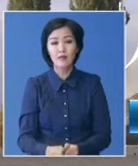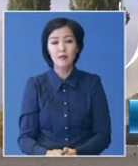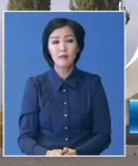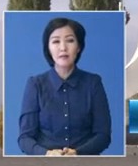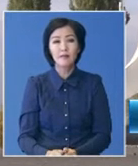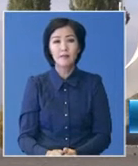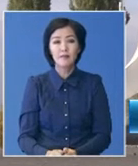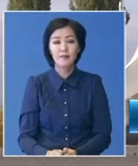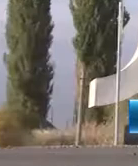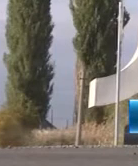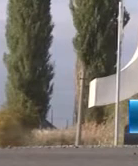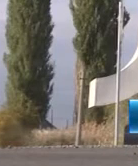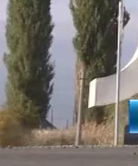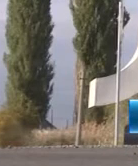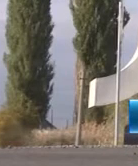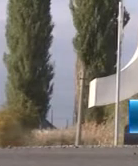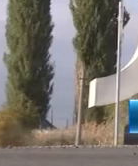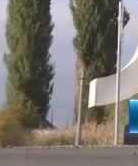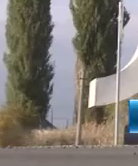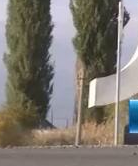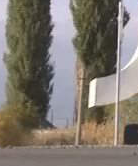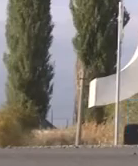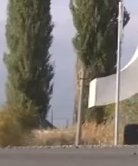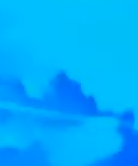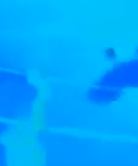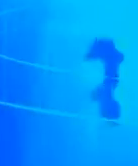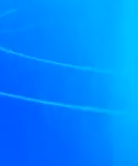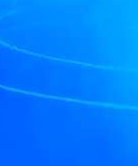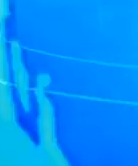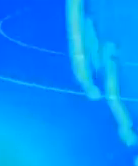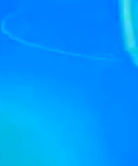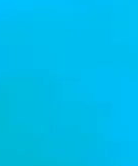Сансызбаева, Тимур Байбосынов, Жетісу арнасы, Қаратал ауданынан.